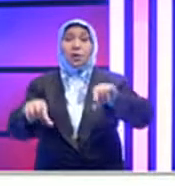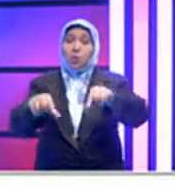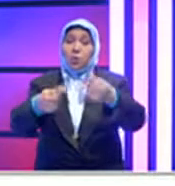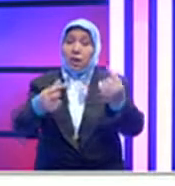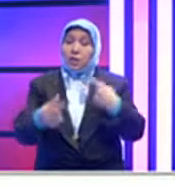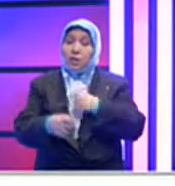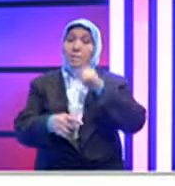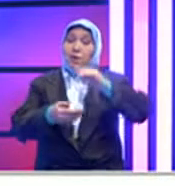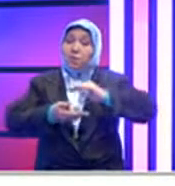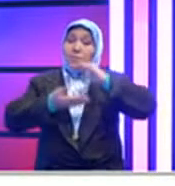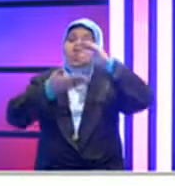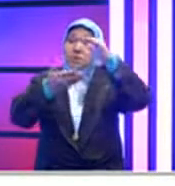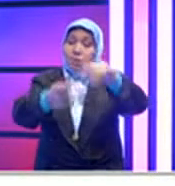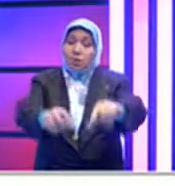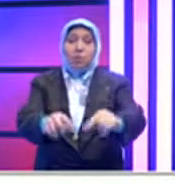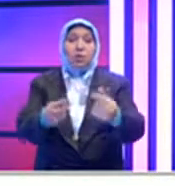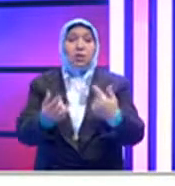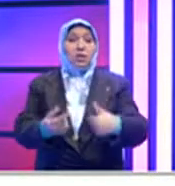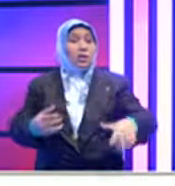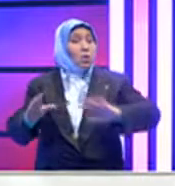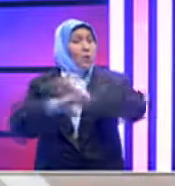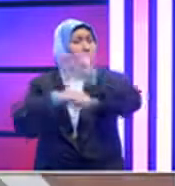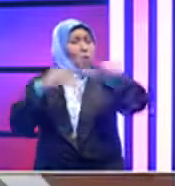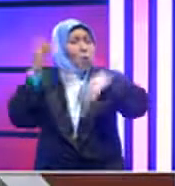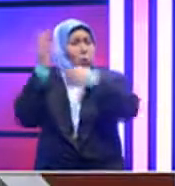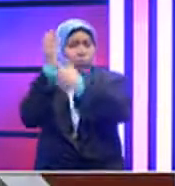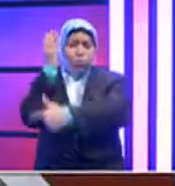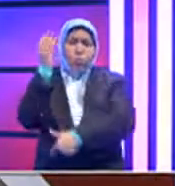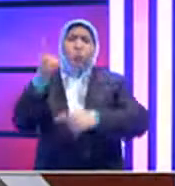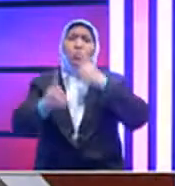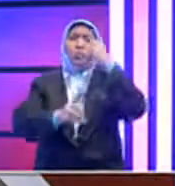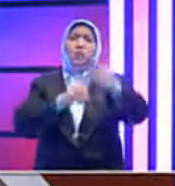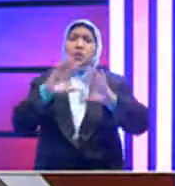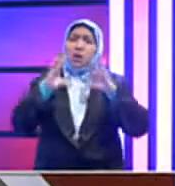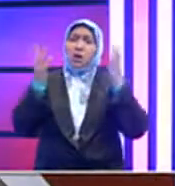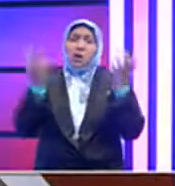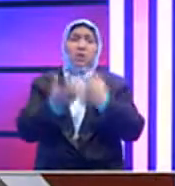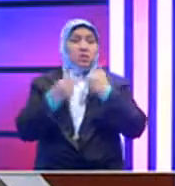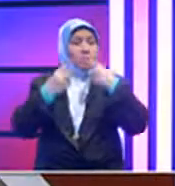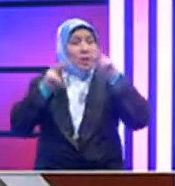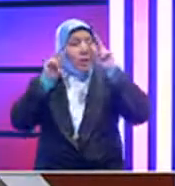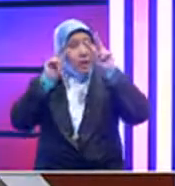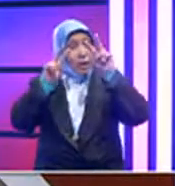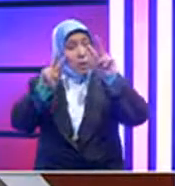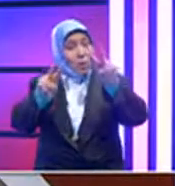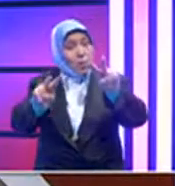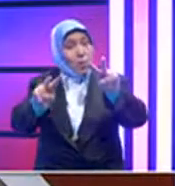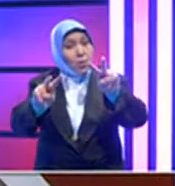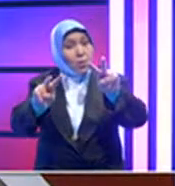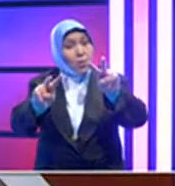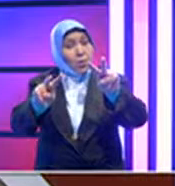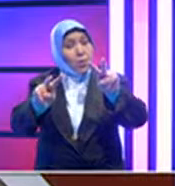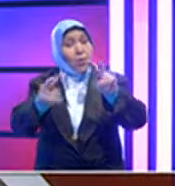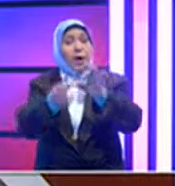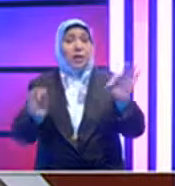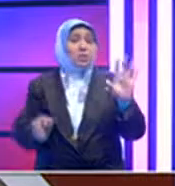perlu menyampaikan Alquran ini ke serata dunia sebagaimana kita telah lihat wa-an aja lu al-qur'an pada